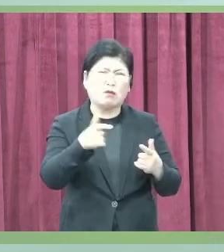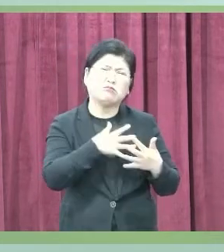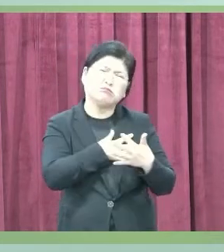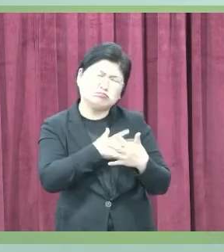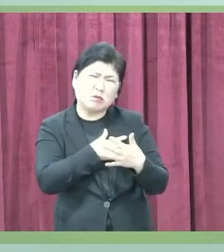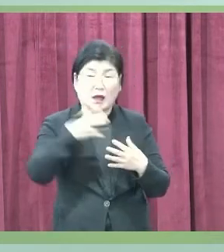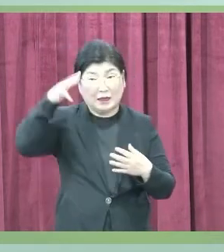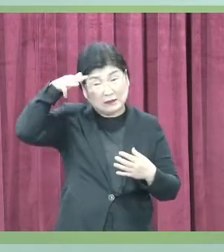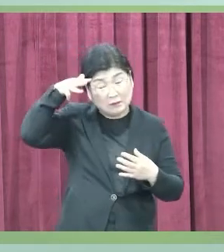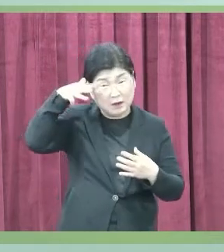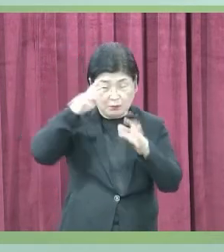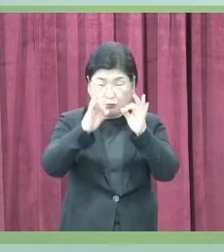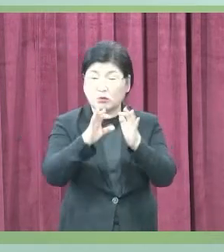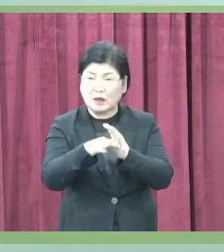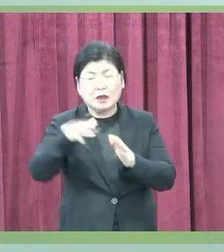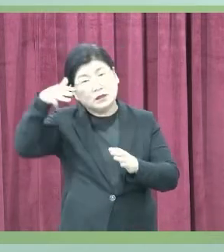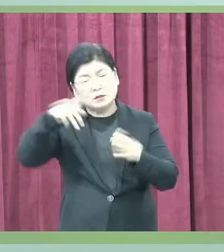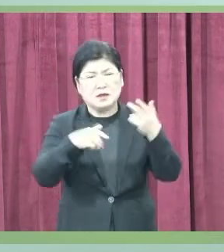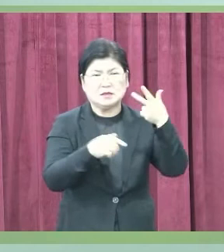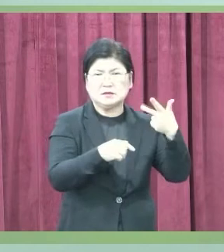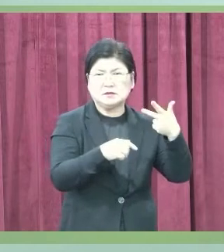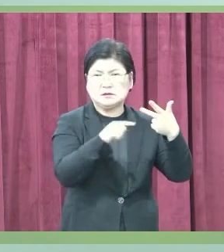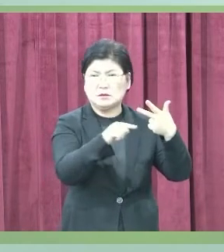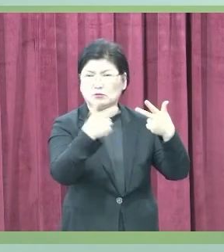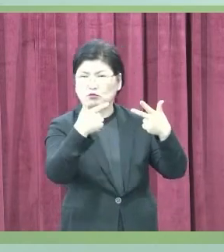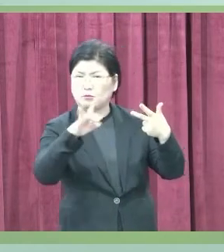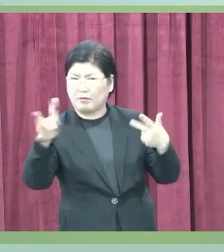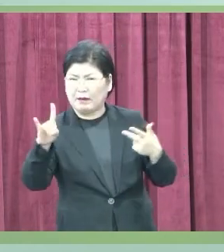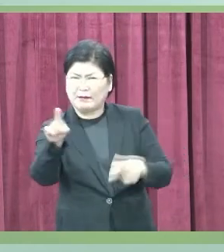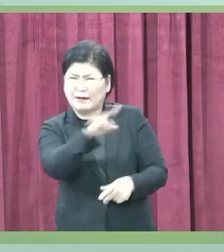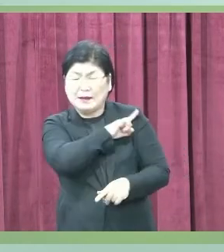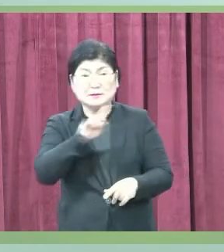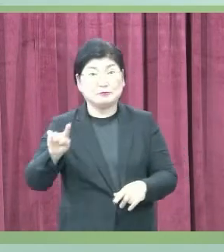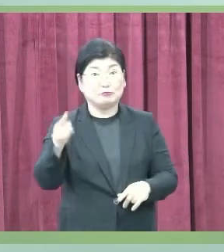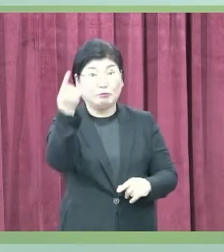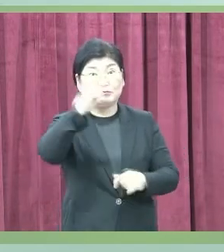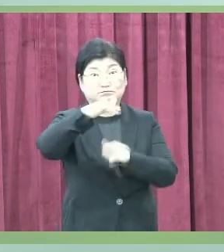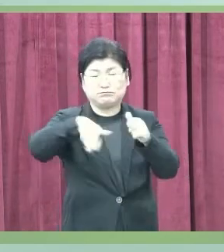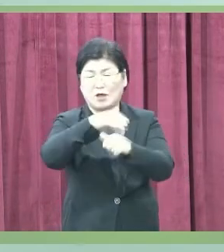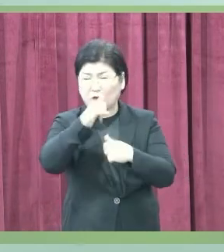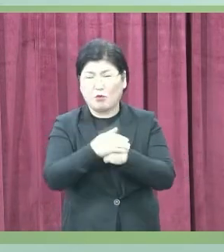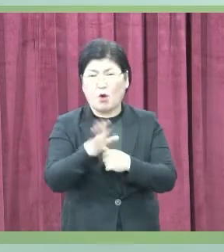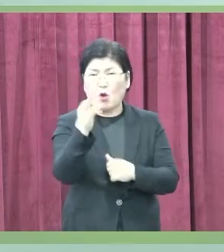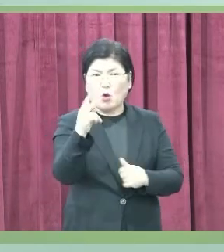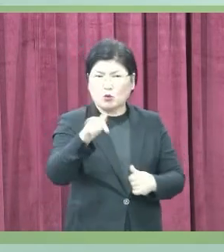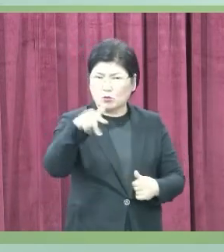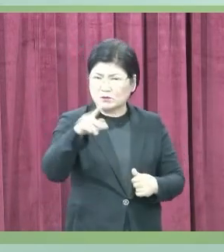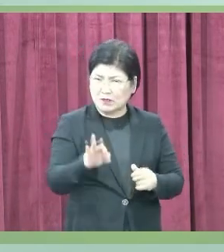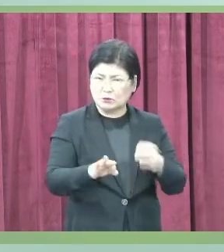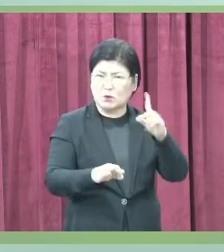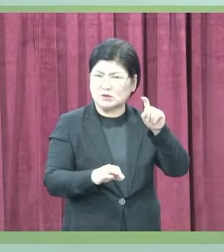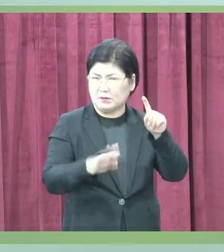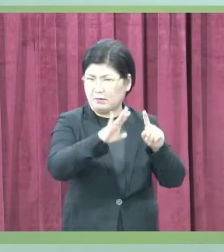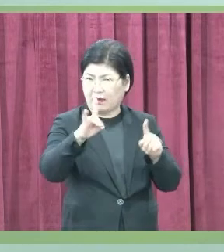치매를 봤을 때 치매 같은 경우 7.6배로 좀 가장 높았고 또 욕창도 11배가 높았고